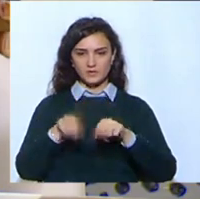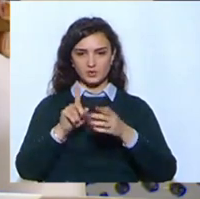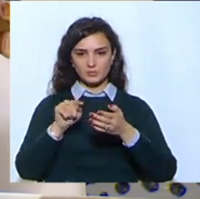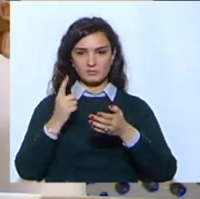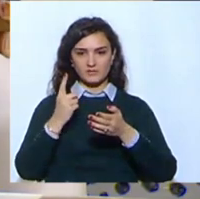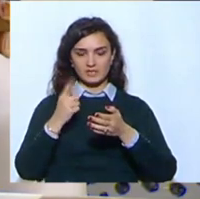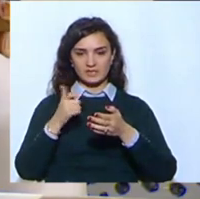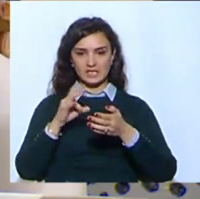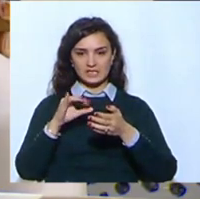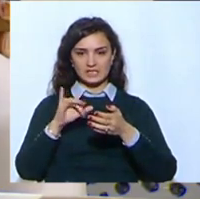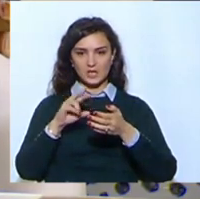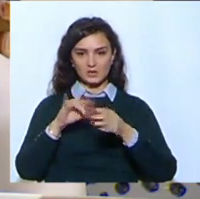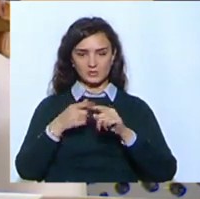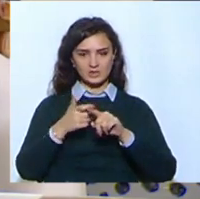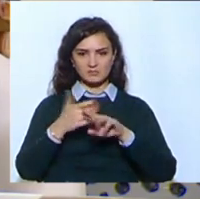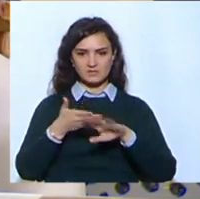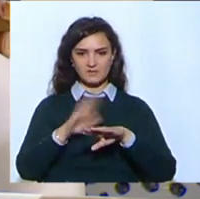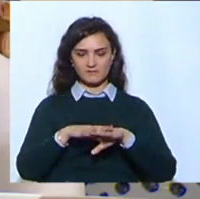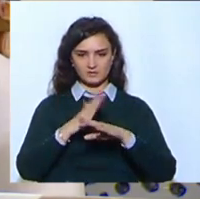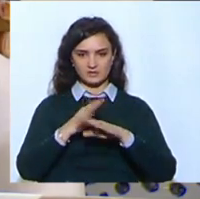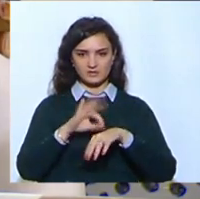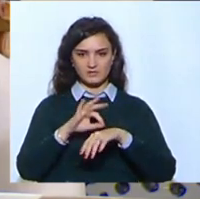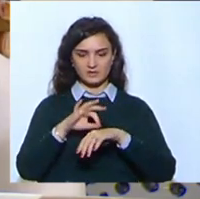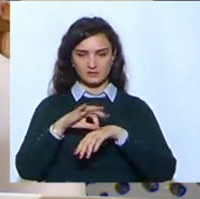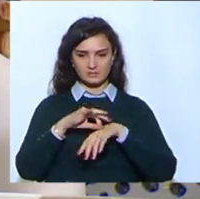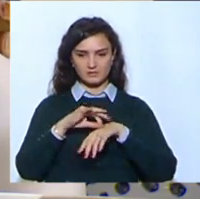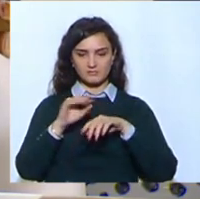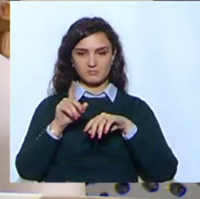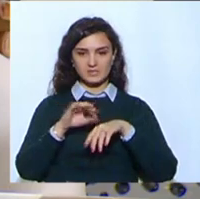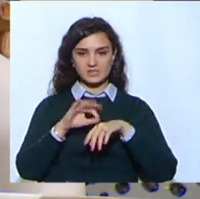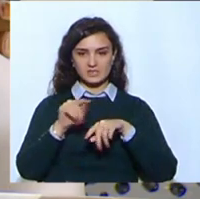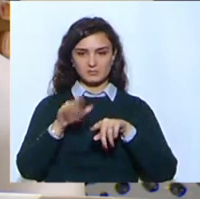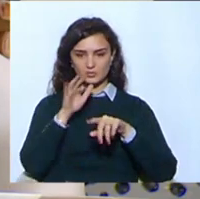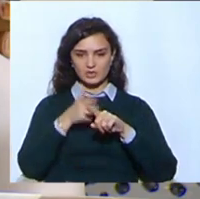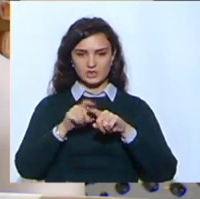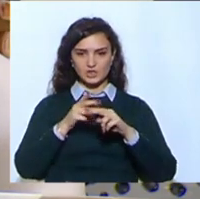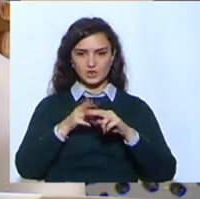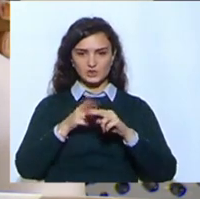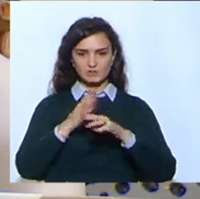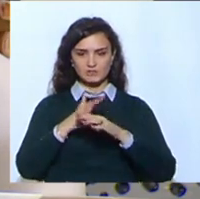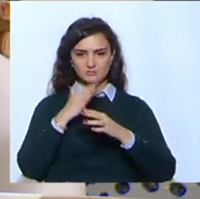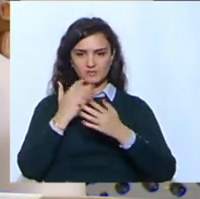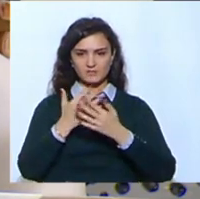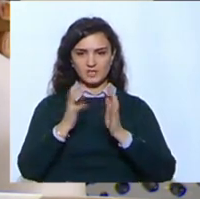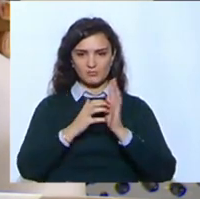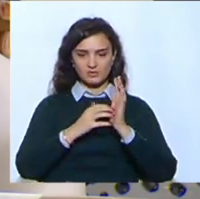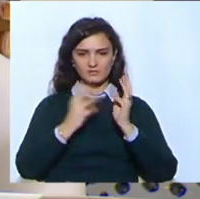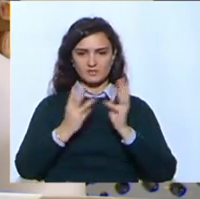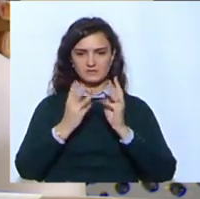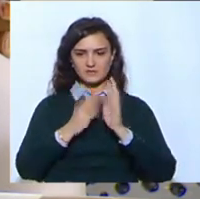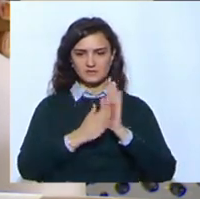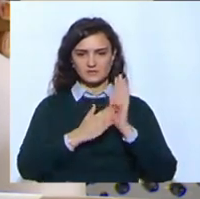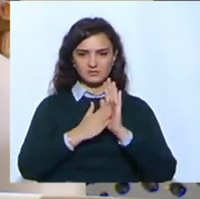რომ პირველადი გენიტალური ჰერპესი საკმაოდ მწვავედ მიმდინარე დაავადება, პაციენტი ამ დროს ძალიან შეწუხებულია, აქვს მრავლობითი გამონაყარი, წვა